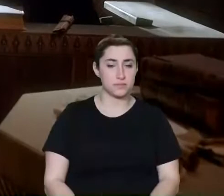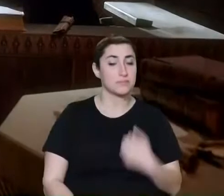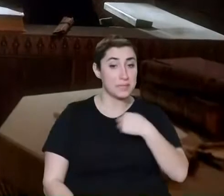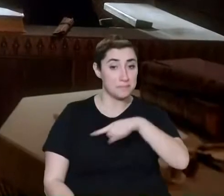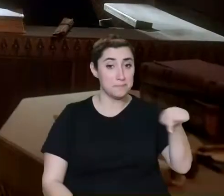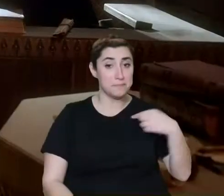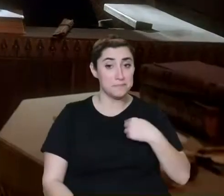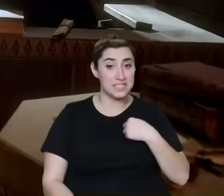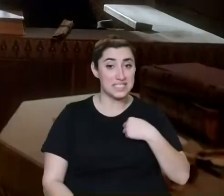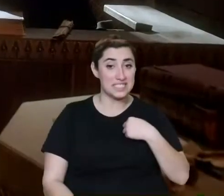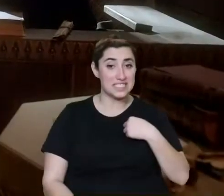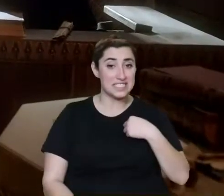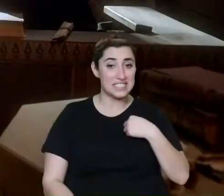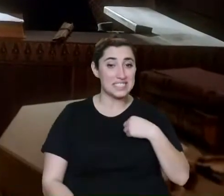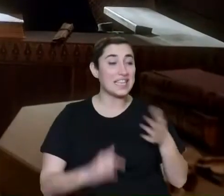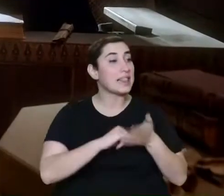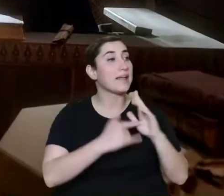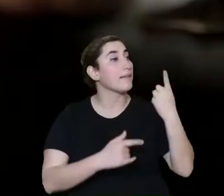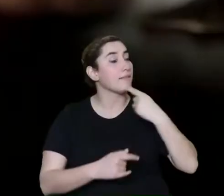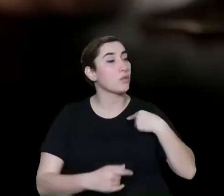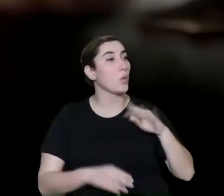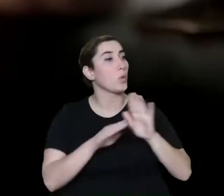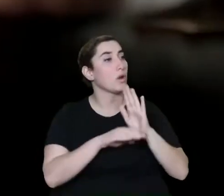Biz idarenin talebine uyarız.